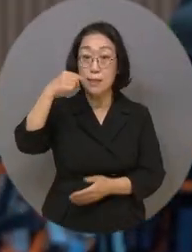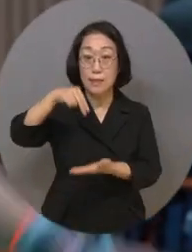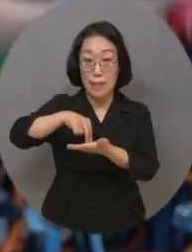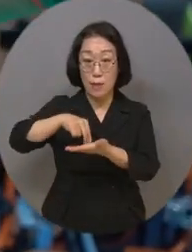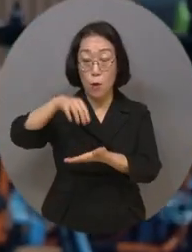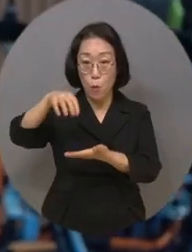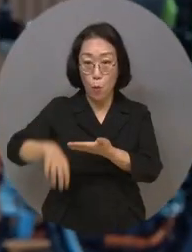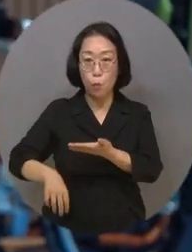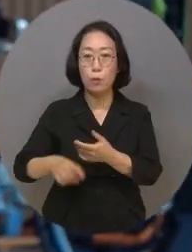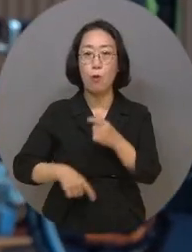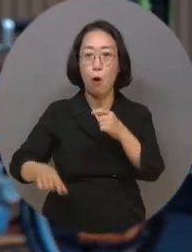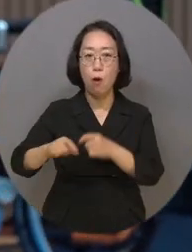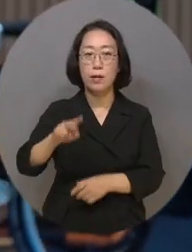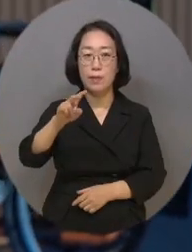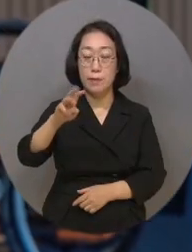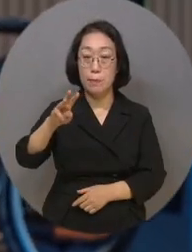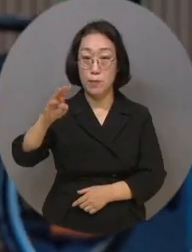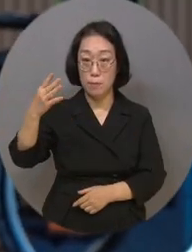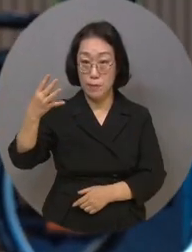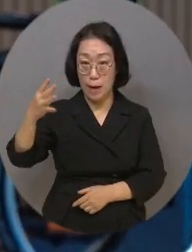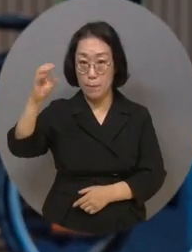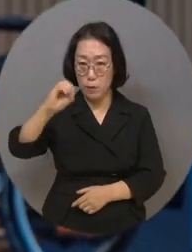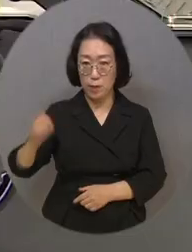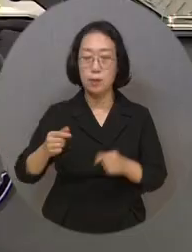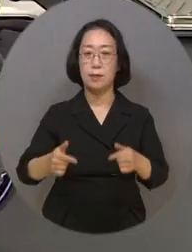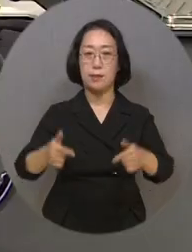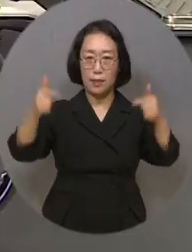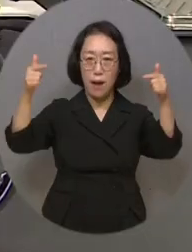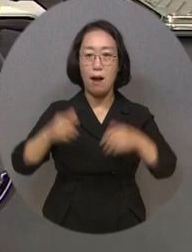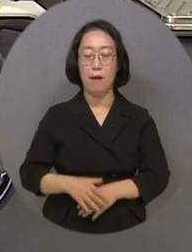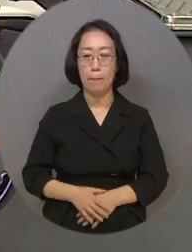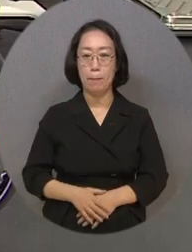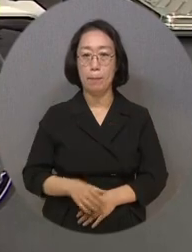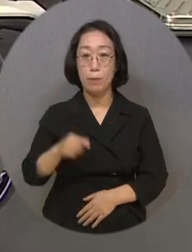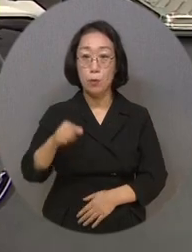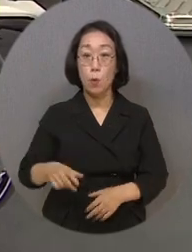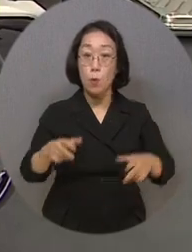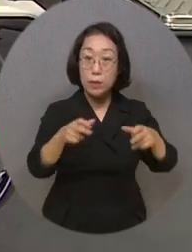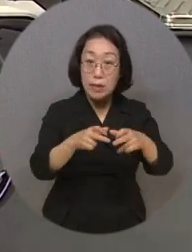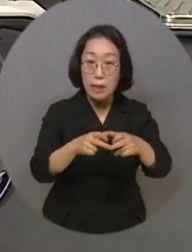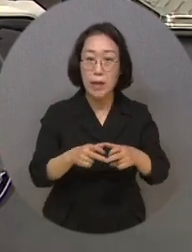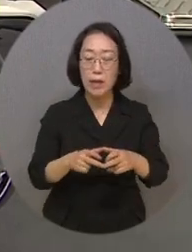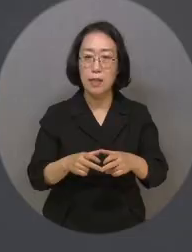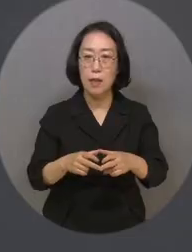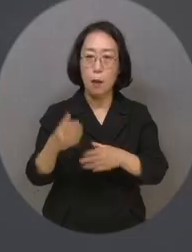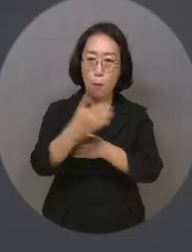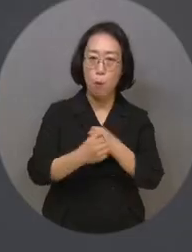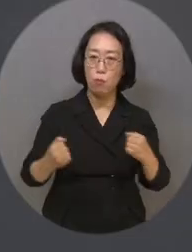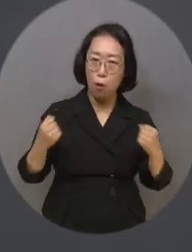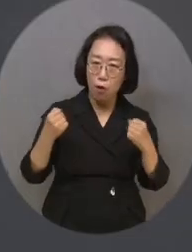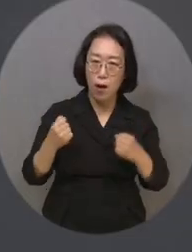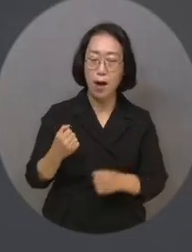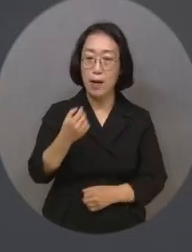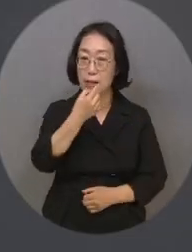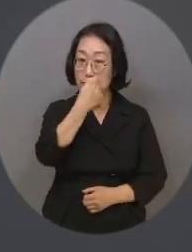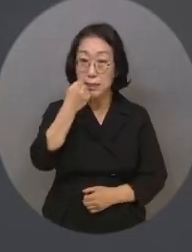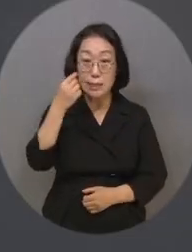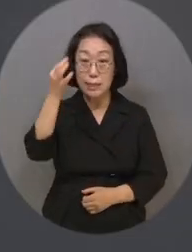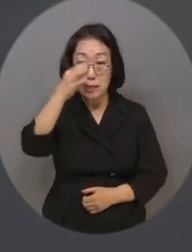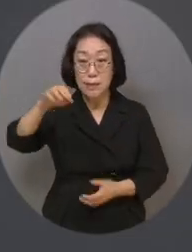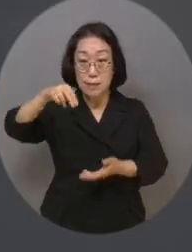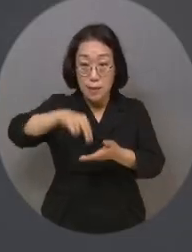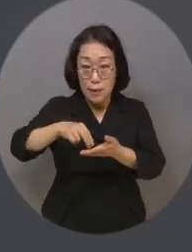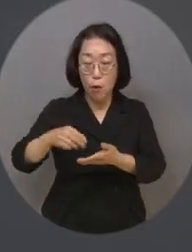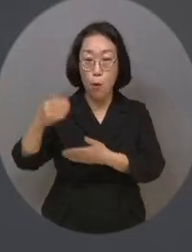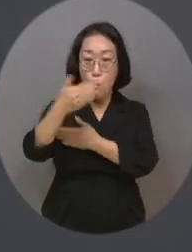23.4% 증액됐습니다 이와 함께 장애인 최적 인증센터 스포츠강좌 이용권